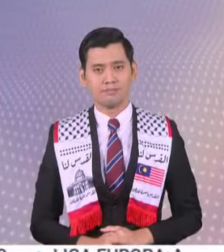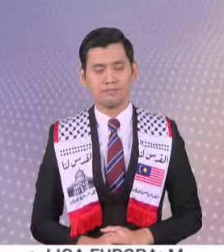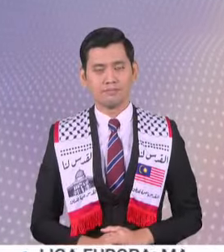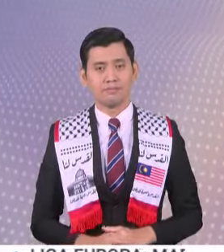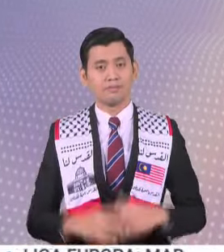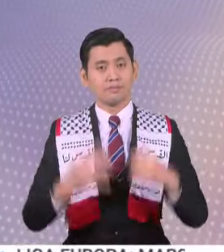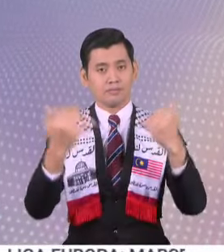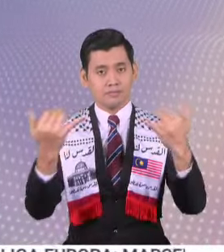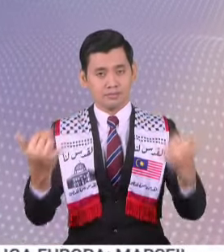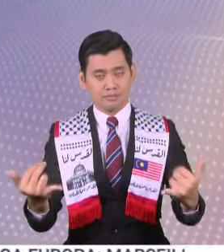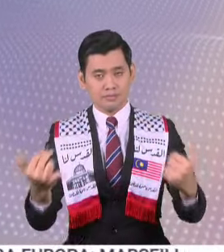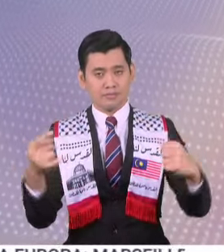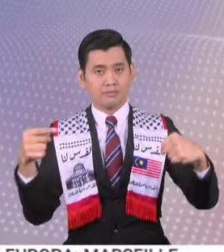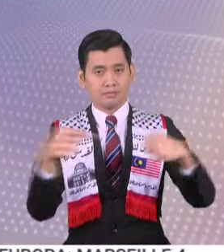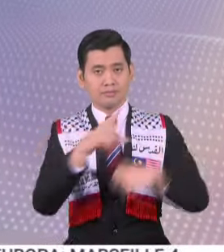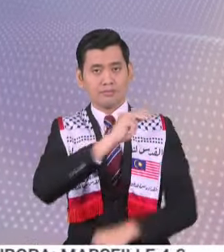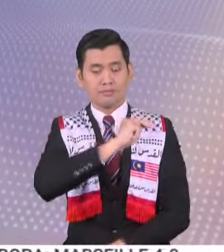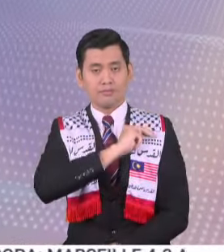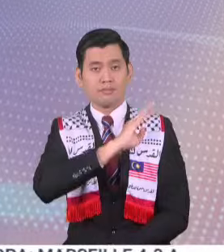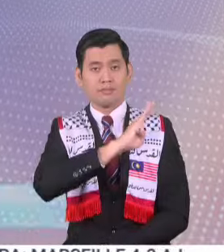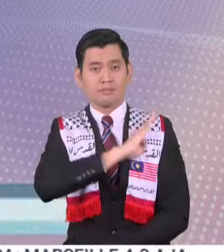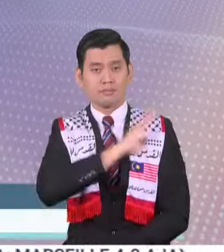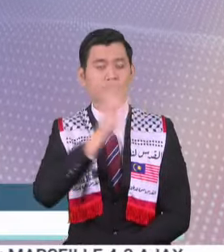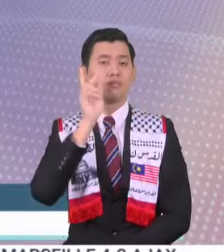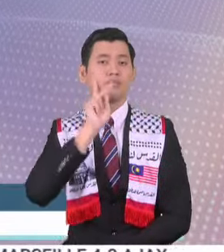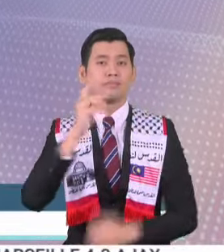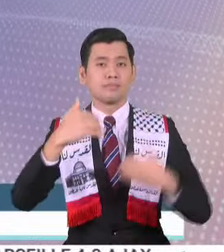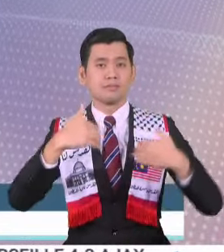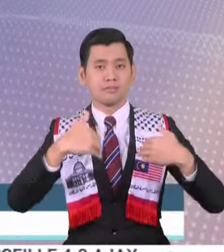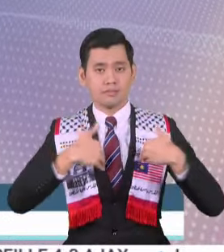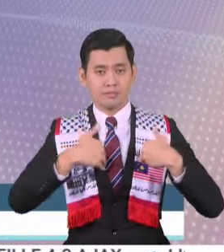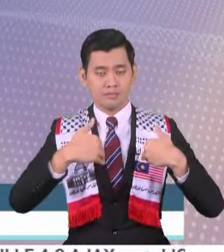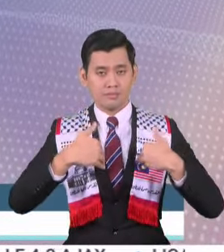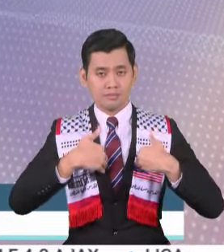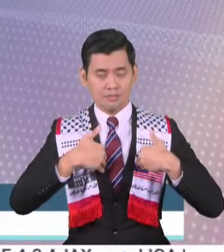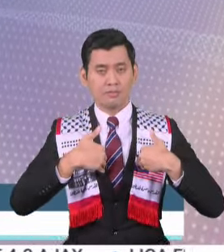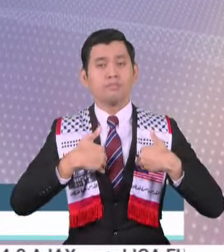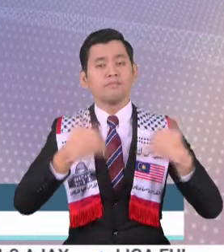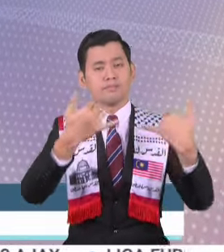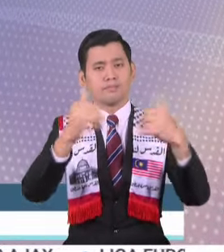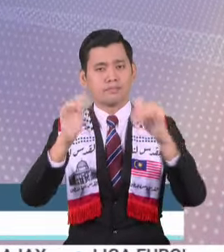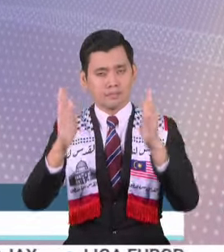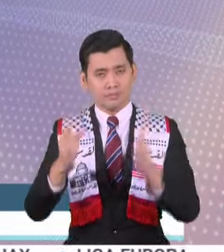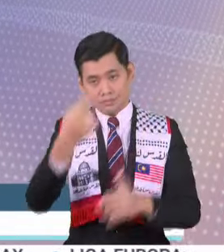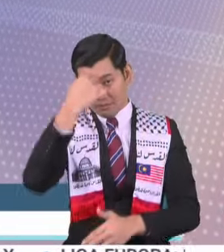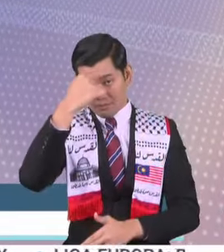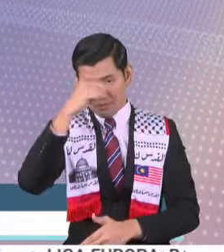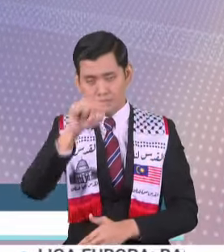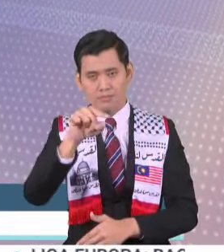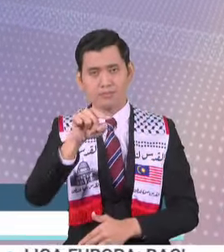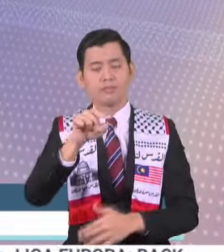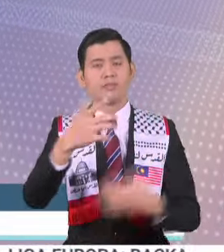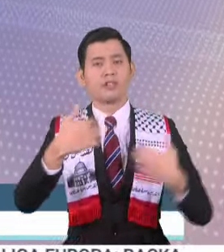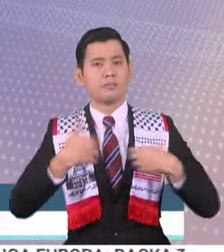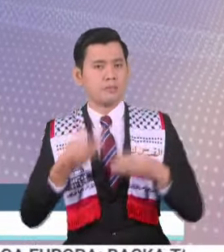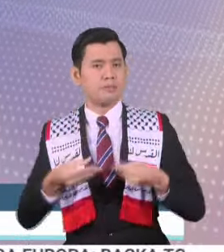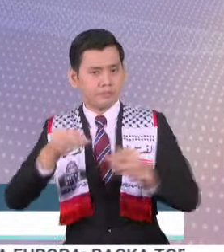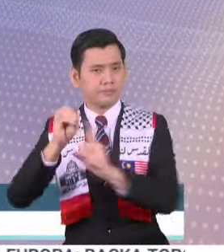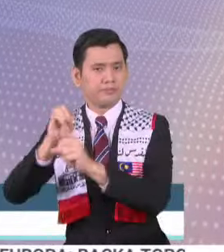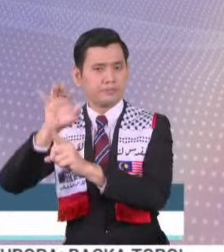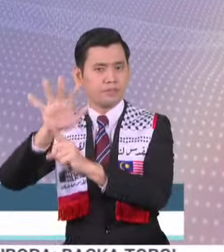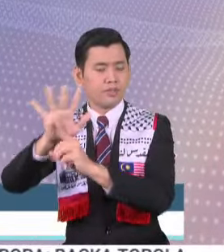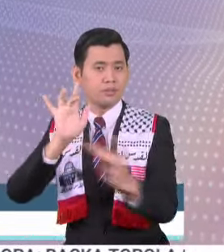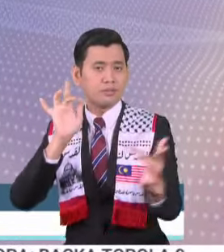ini pula susulan dakwaan menteri besar Kedah kononnya wujud permainan Little Napoleon yang Cuba keruhkan hubungan beliau dengan Perdana Menteri